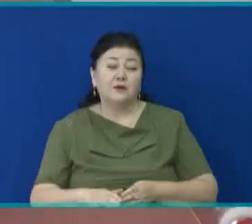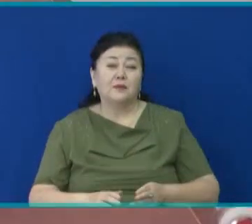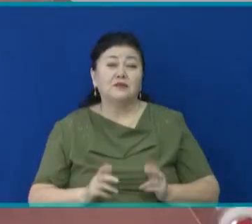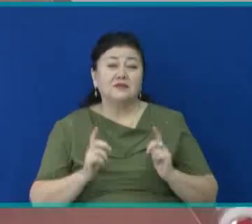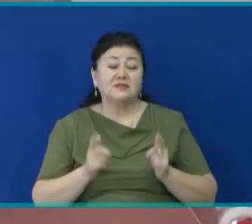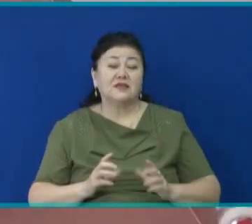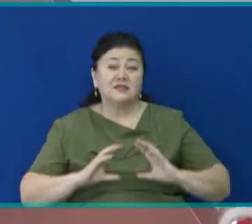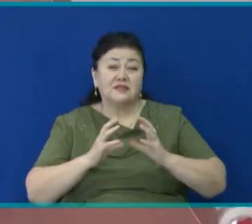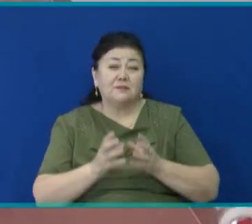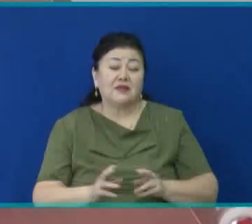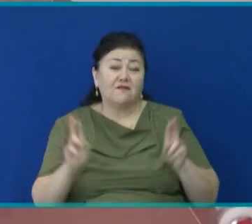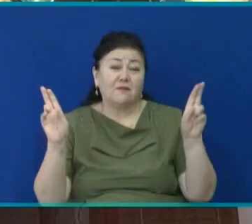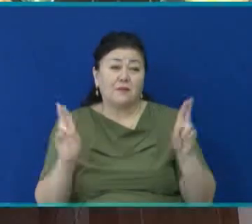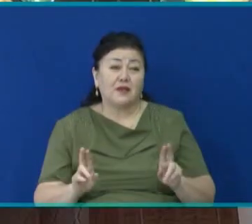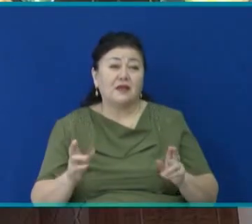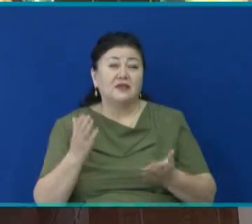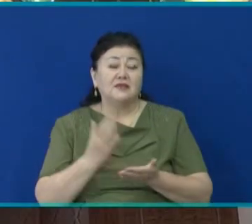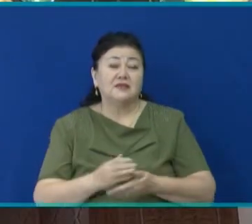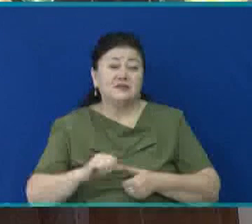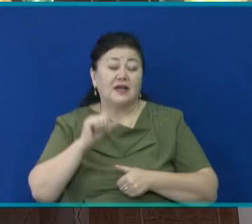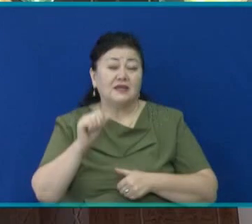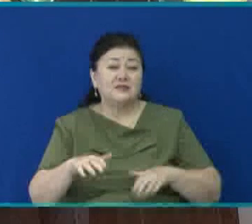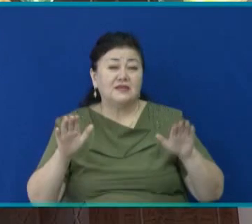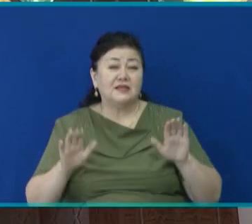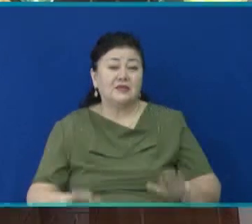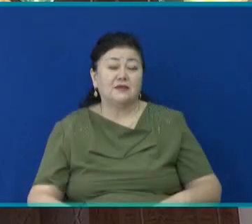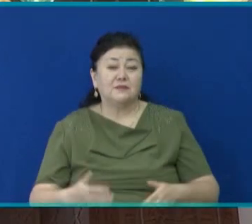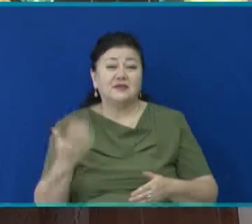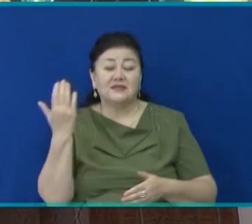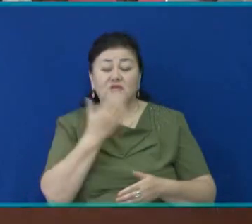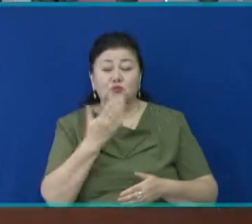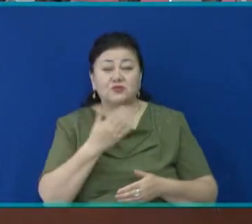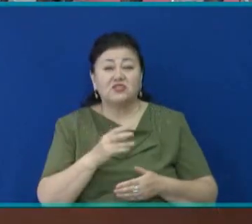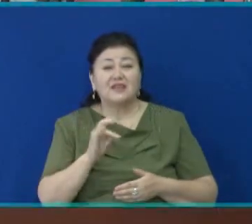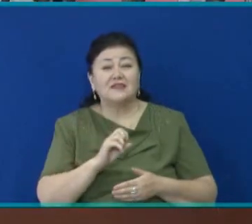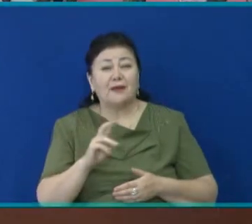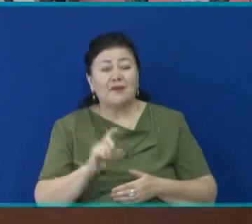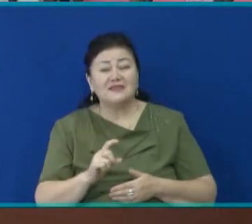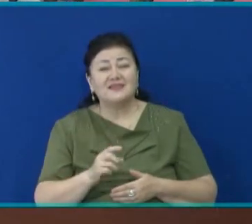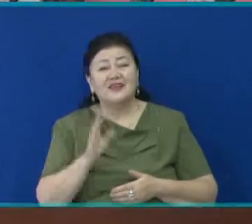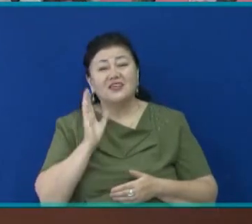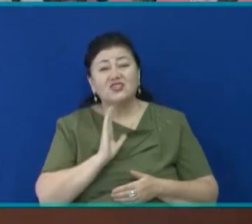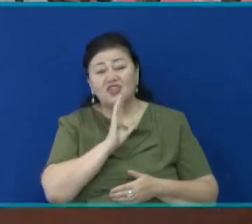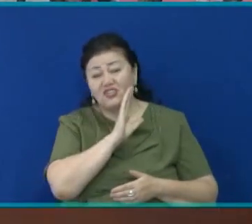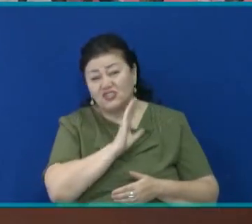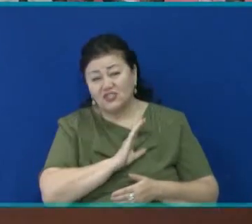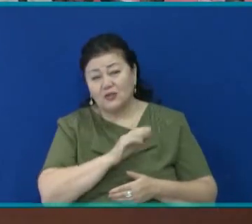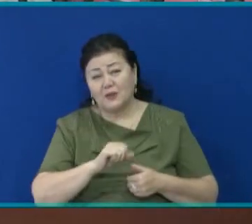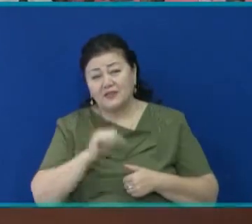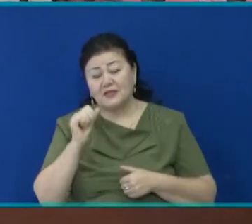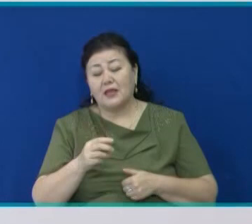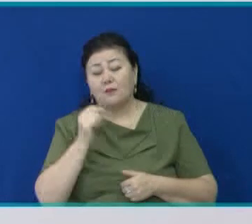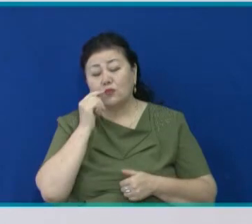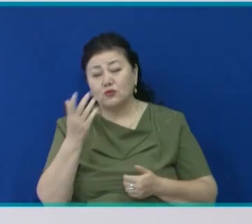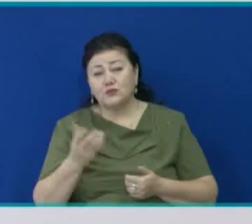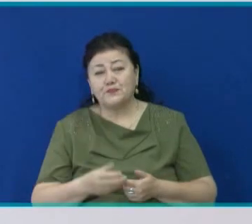стандартам. Есть отдельные помещения для поклонения мужчин и отдельно для женщин. Есть санузел. После открытия мечети в Бесхарагае был дан ас